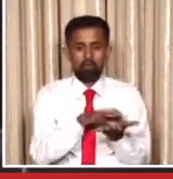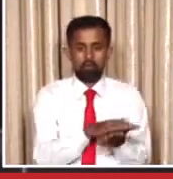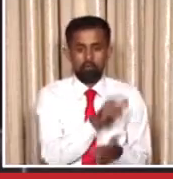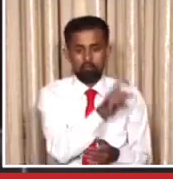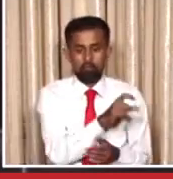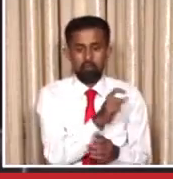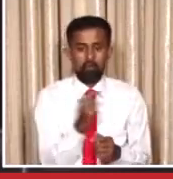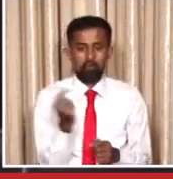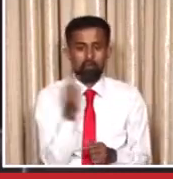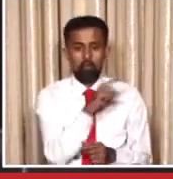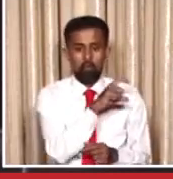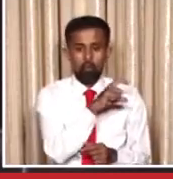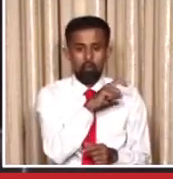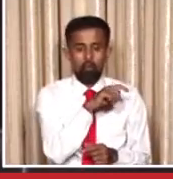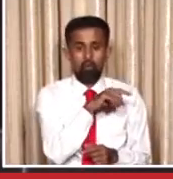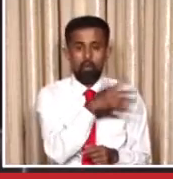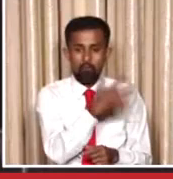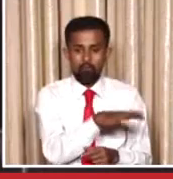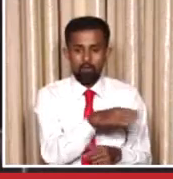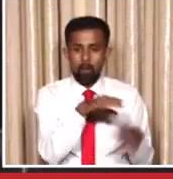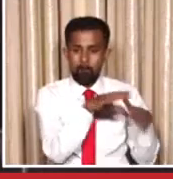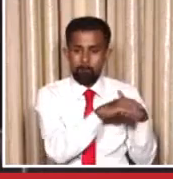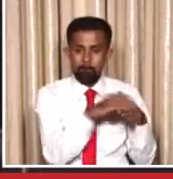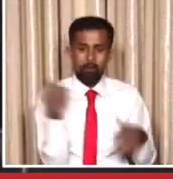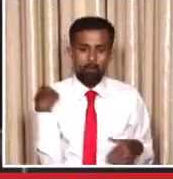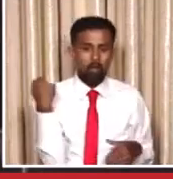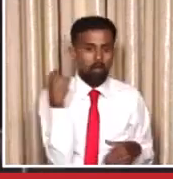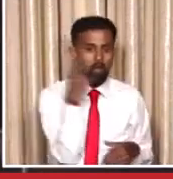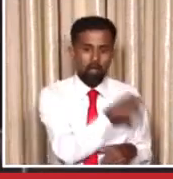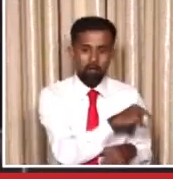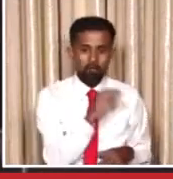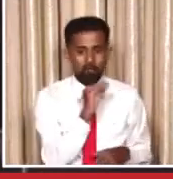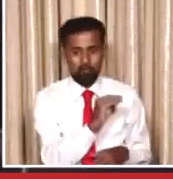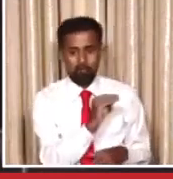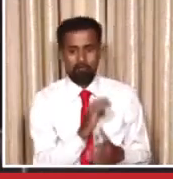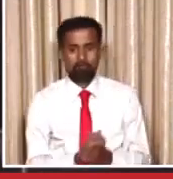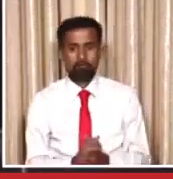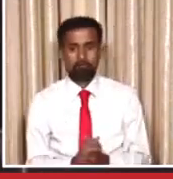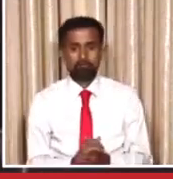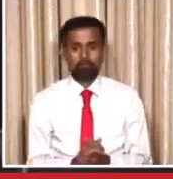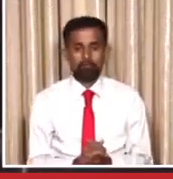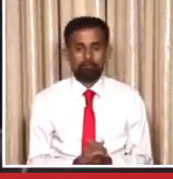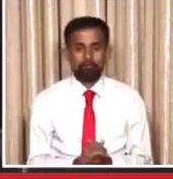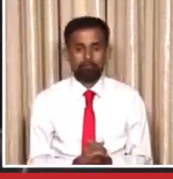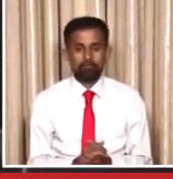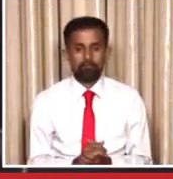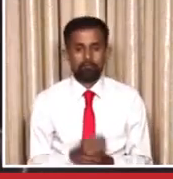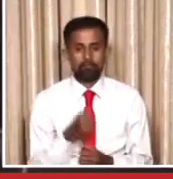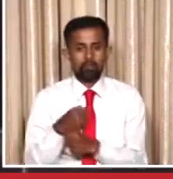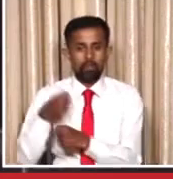திருமணம் நடக்குமாக இருந்தால் அவர் இந்த கொழும்பிலே வந்த அந்த திருமணத்தை அந்த கம்பஹாவிலோ அல்லது கழுத்துறையில்